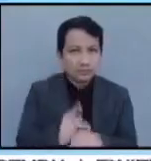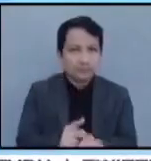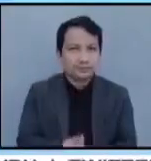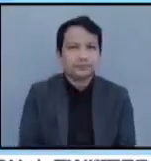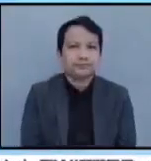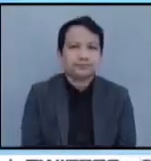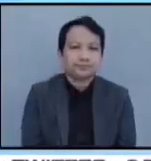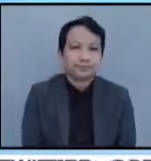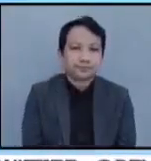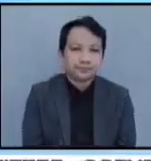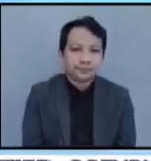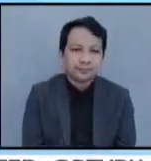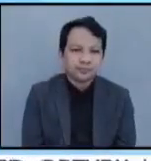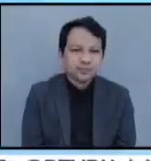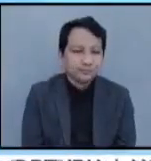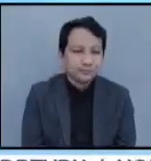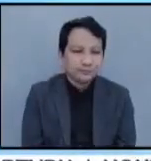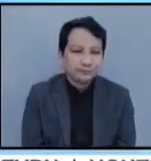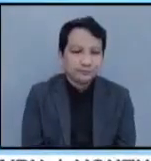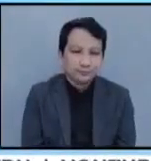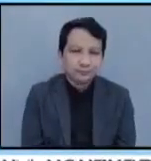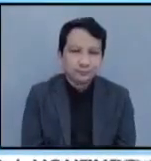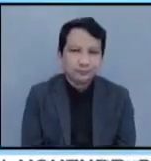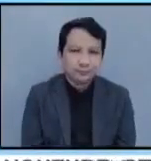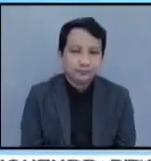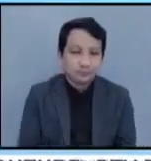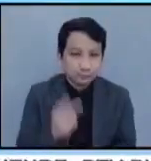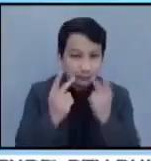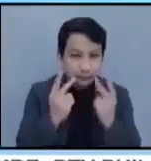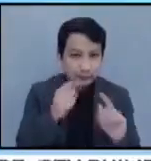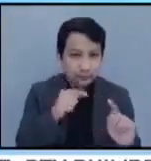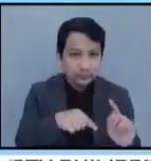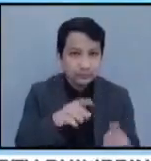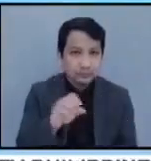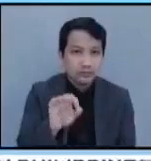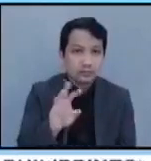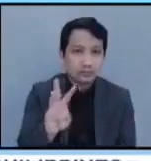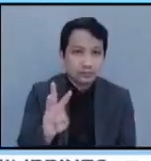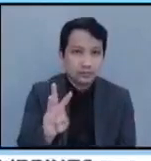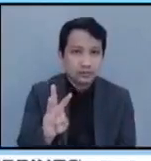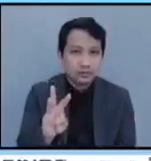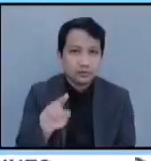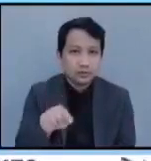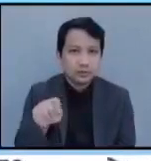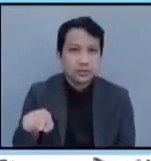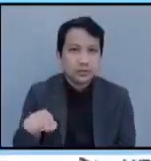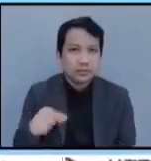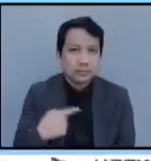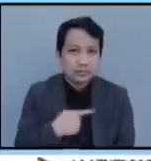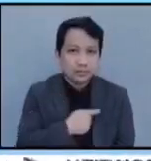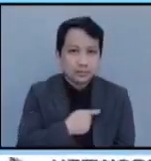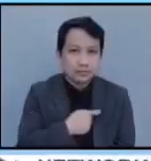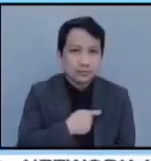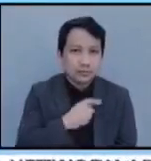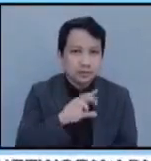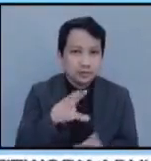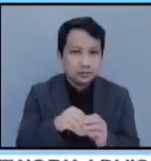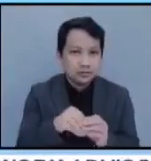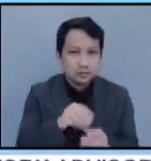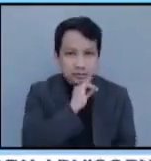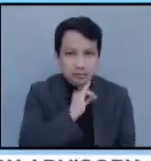Binisita ng kinatawa ng Embahada ng Pilipinas ang isang overseas Filipino worker na nasugatan sa gulo sa pagitan ng Israel at